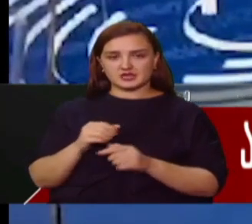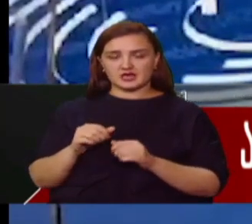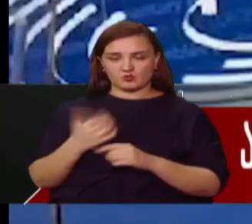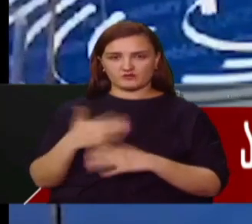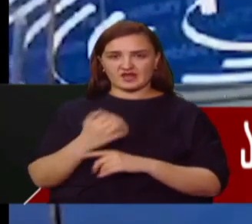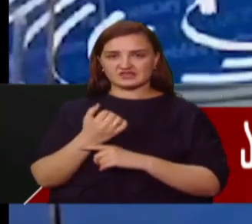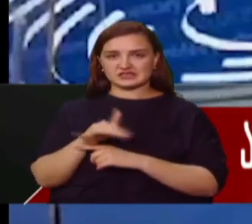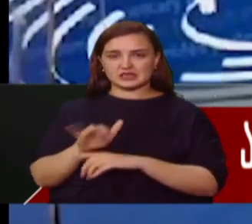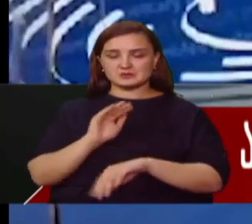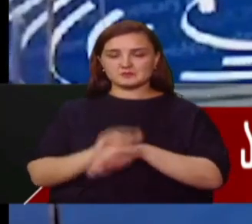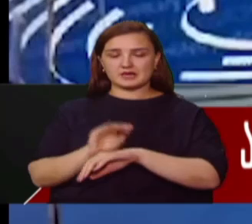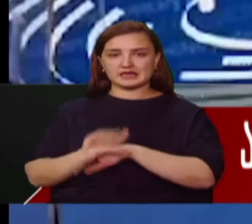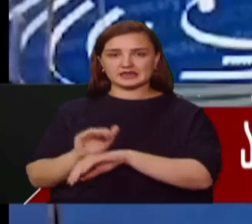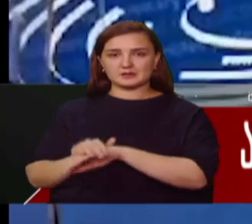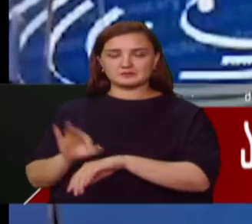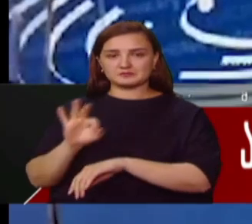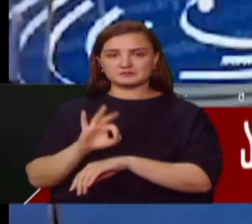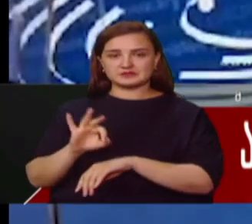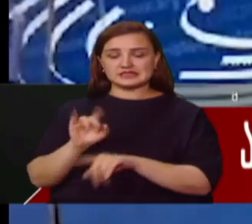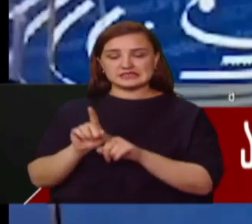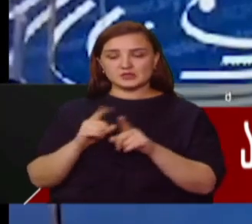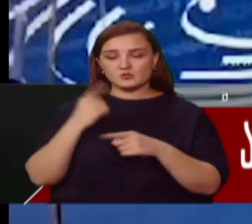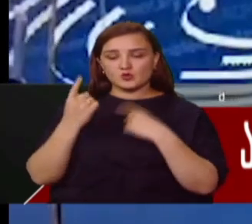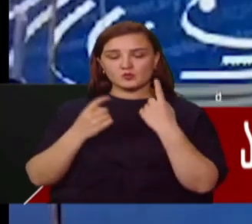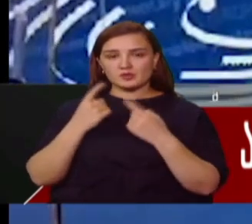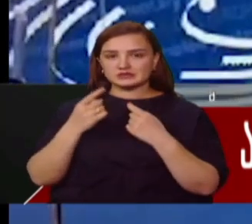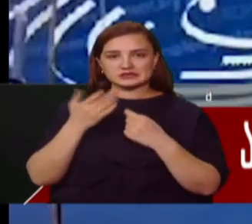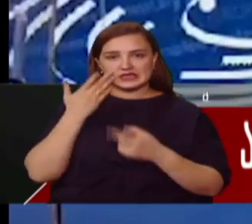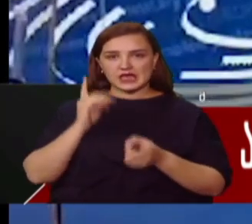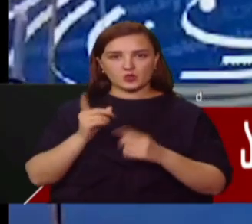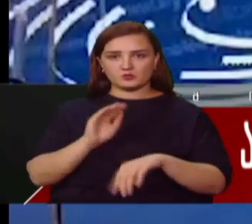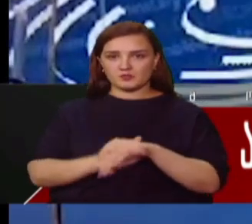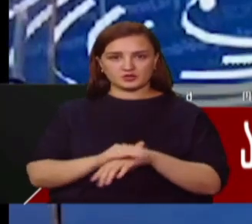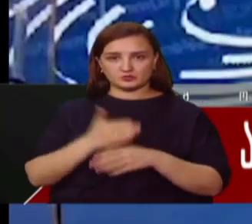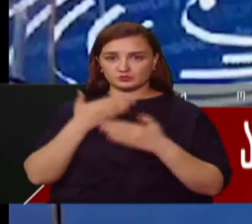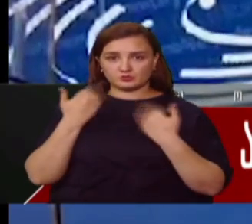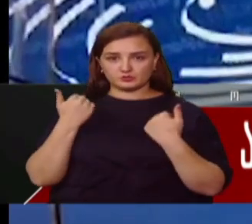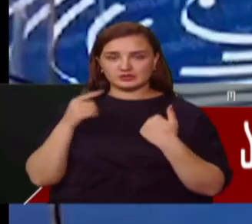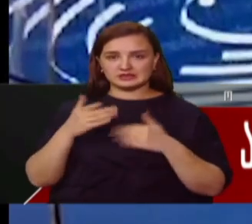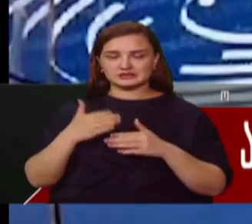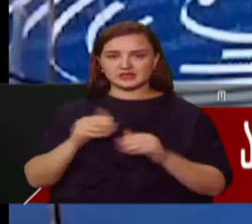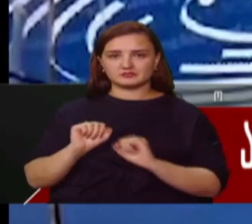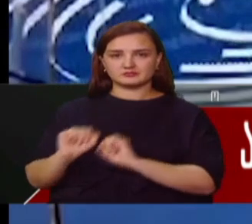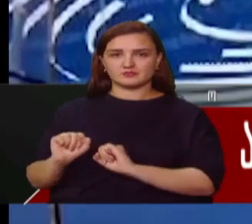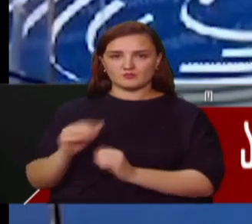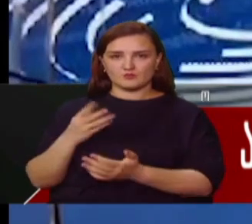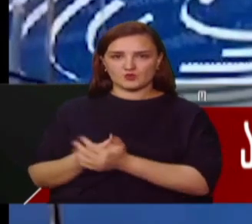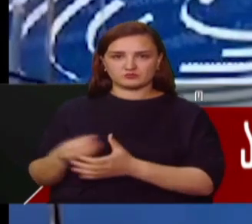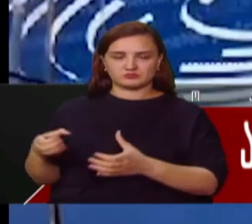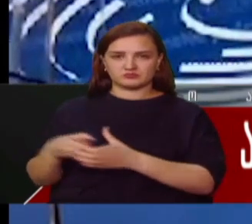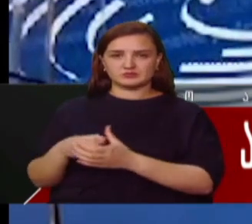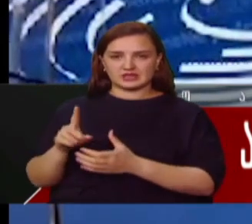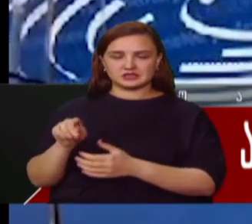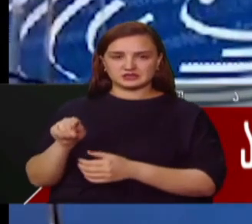გავრცელებს ფაქტებზე ისეთ ინფორმაციას, რომელიც არ ეფუძნება რეალურ ფაქტებს, მიუკერძოებლობის კუთხით